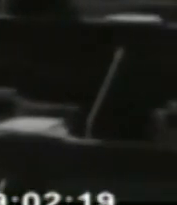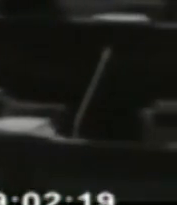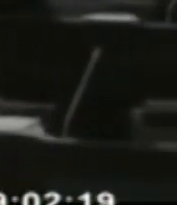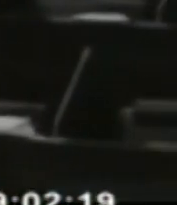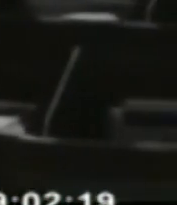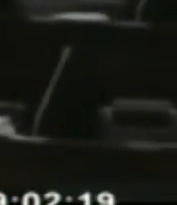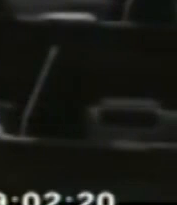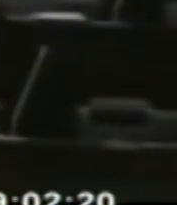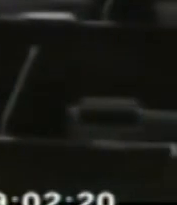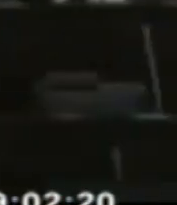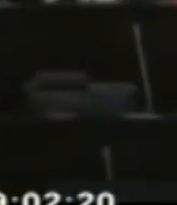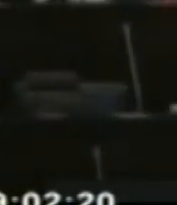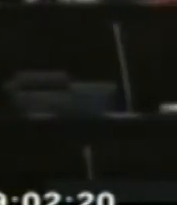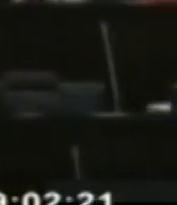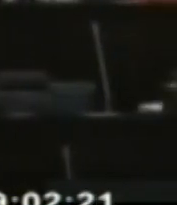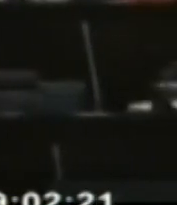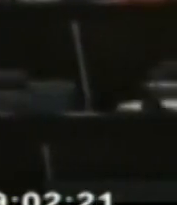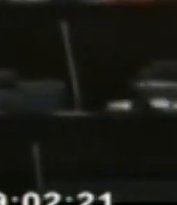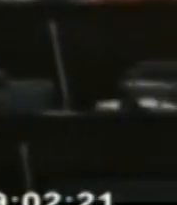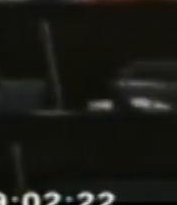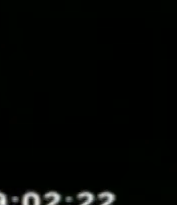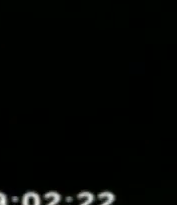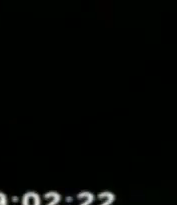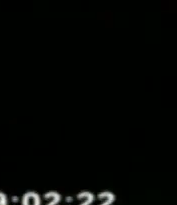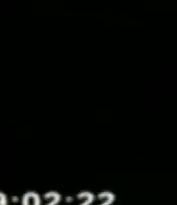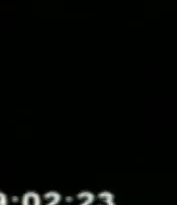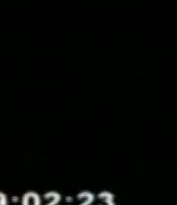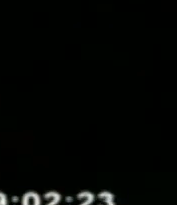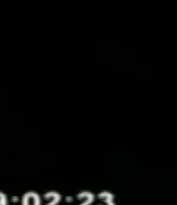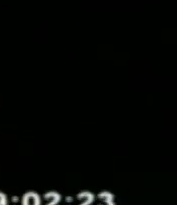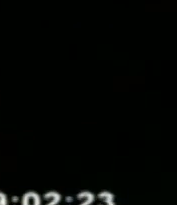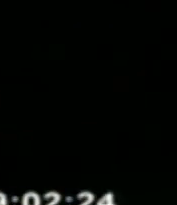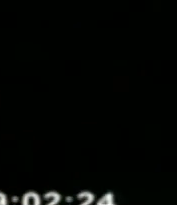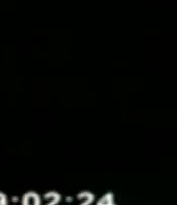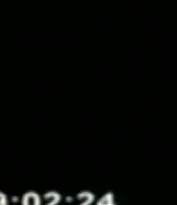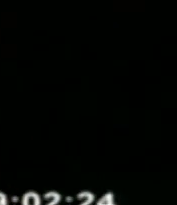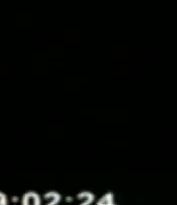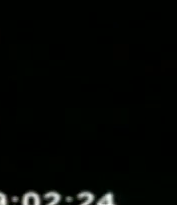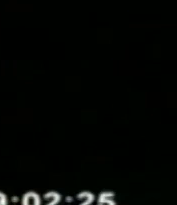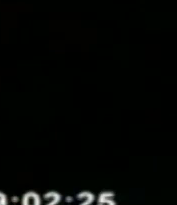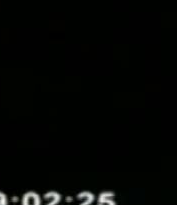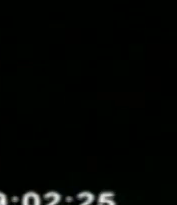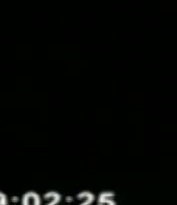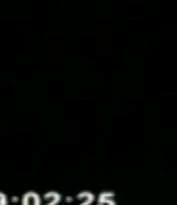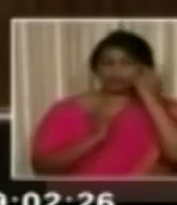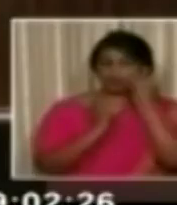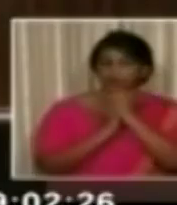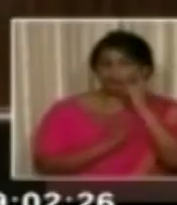வெளியேறியதுடன் வாக்கெடுப்பின் போது எதிர்தரப்பிலிருந்து பாராளுமன்ற உறுப்பினர் எம் ஏ சுமந்திரன் மாத்திரமே வாக்களித்தார்.